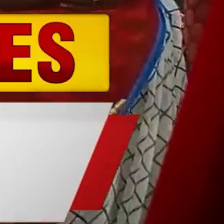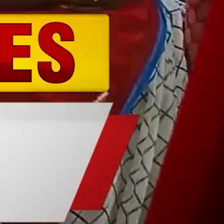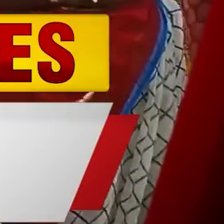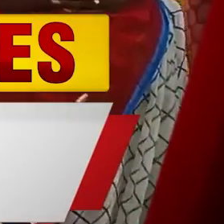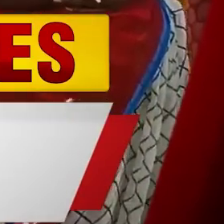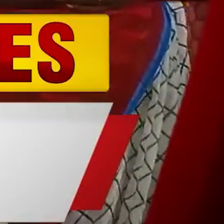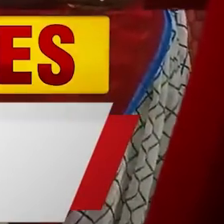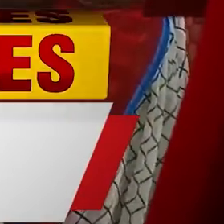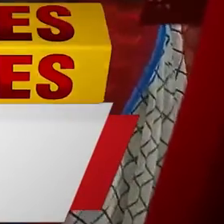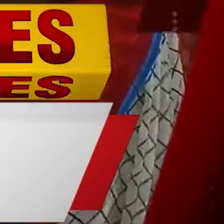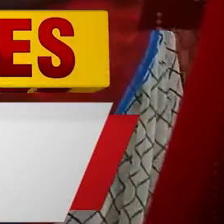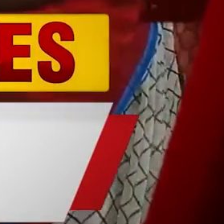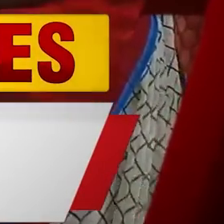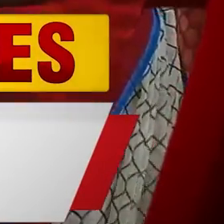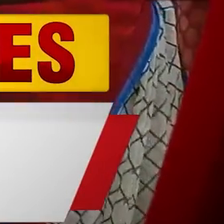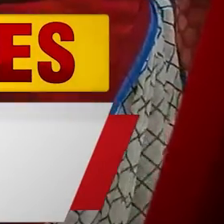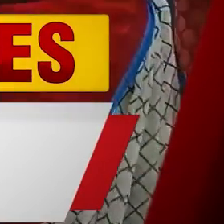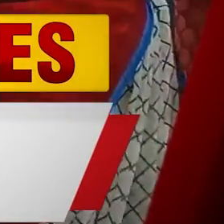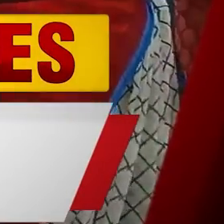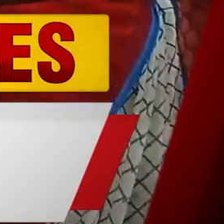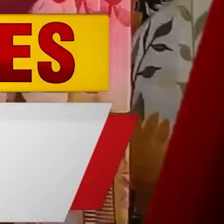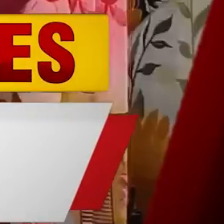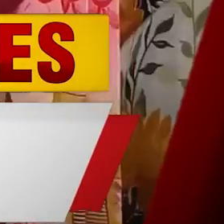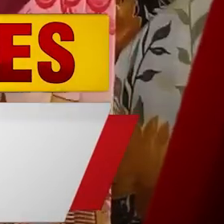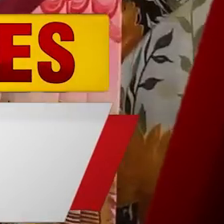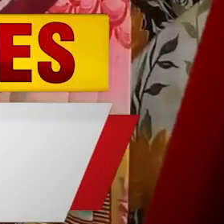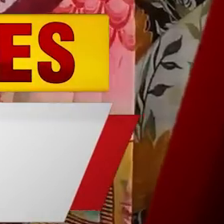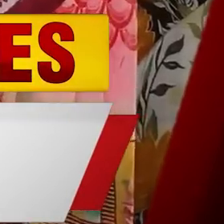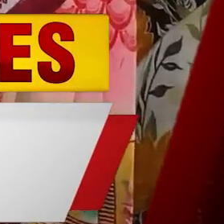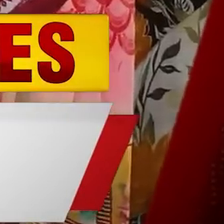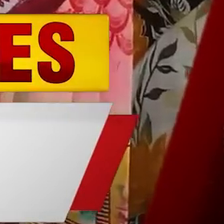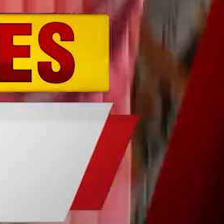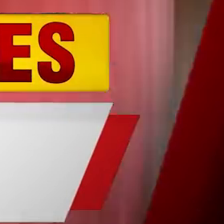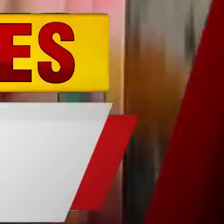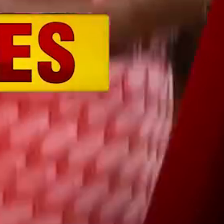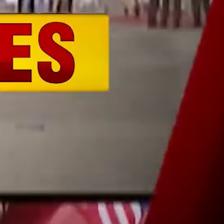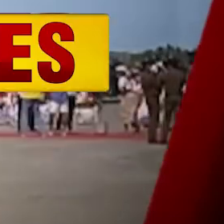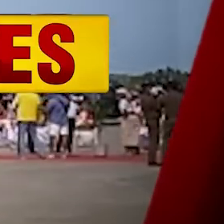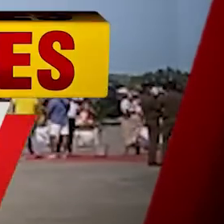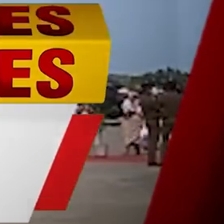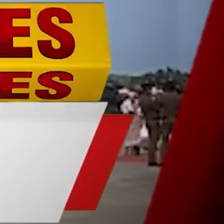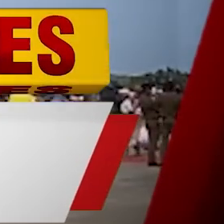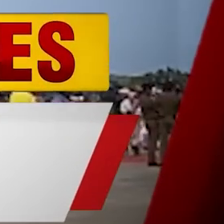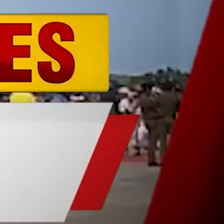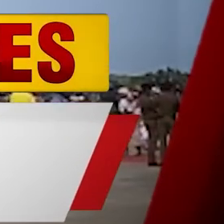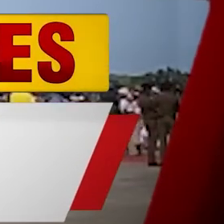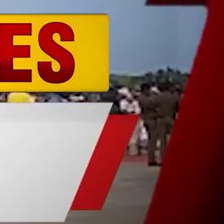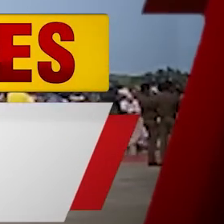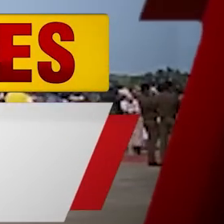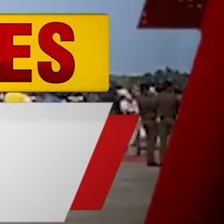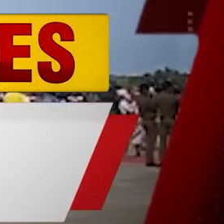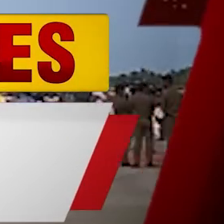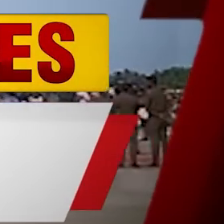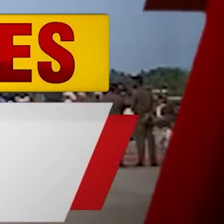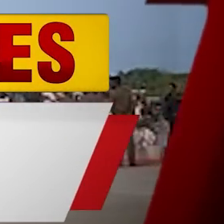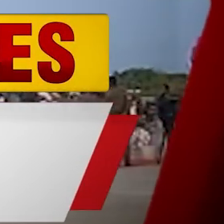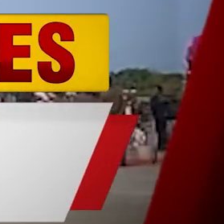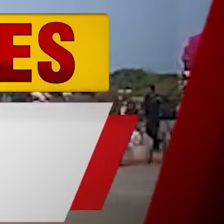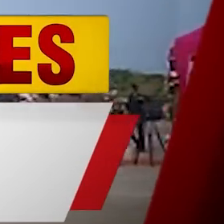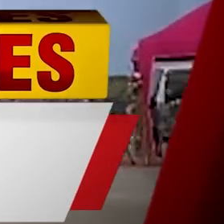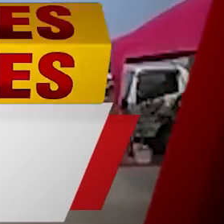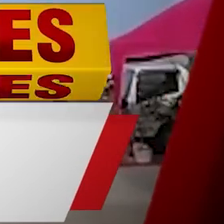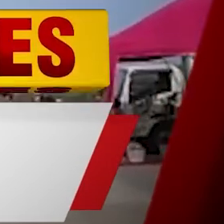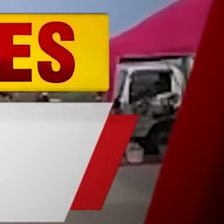ராணுவத்தை வெளியேற்றிய பின் நிதி வழங்குங்கள். IMF-க்கு எதிராக போராட்டம். 744 இந்திய